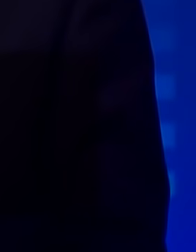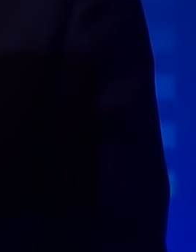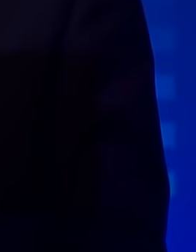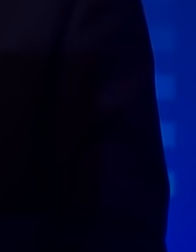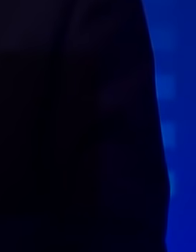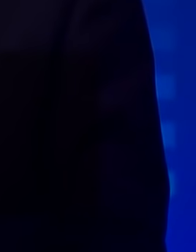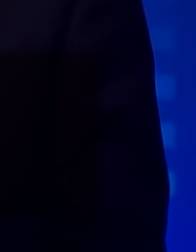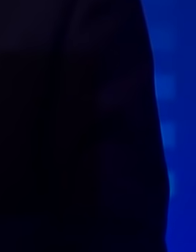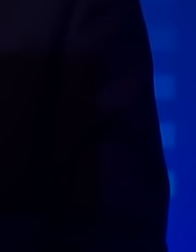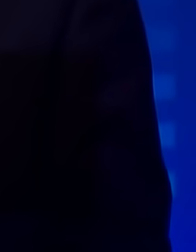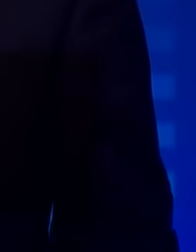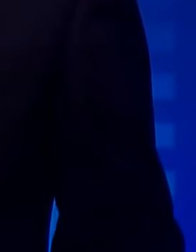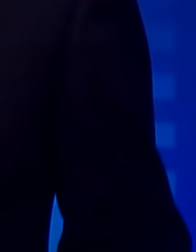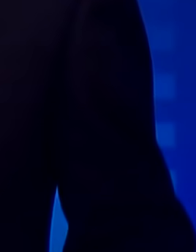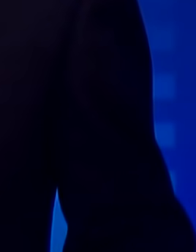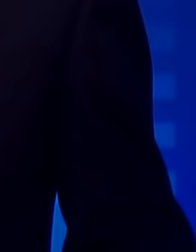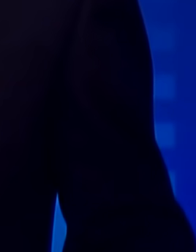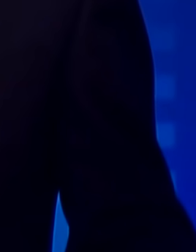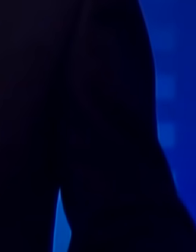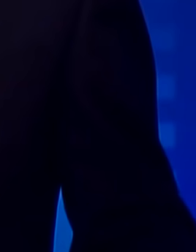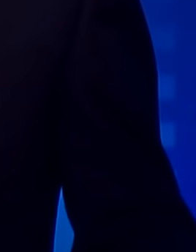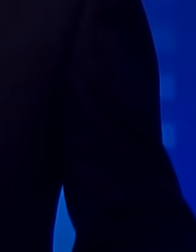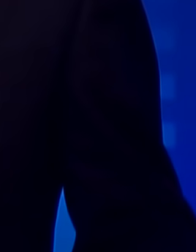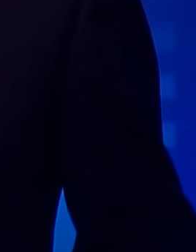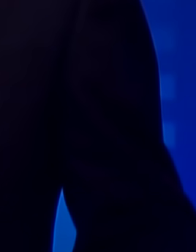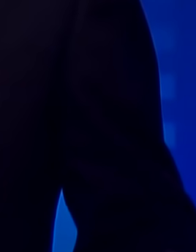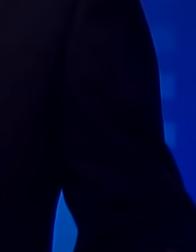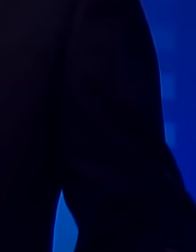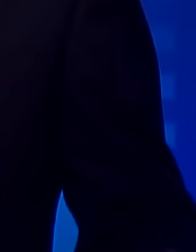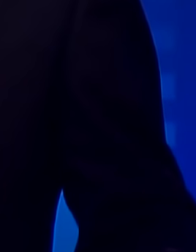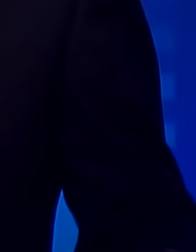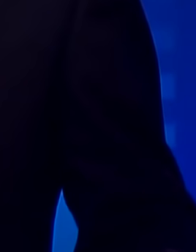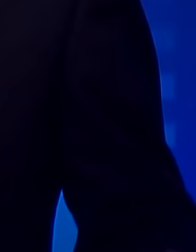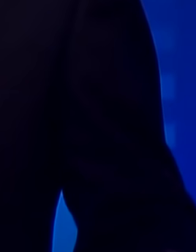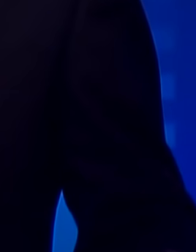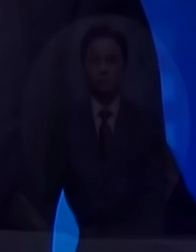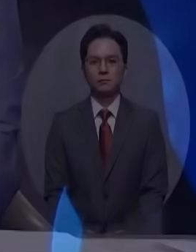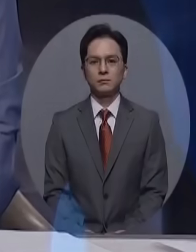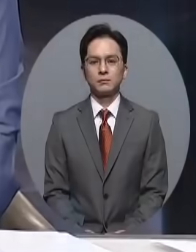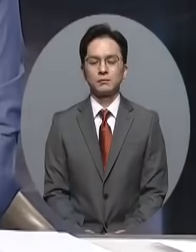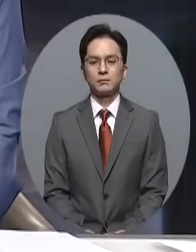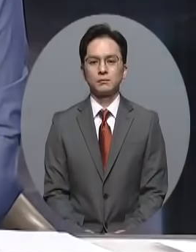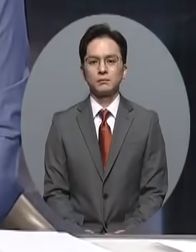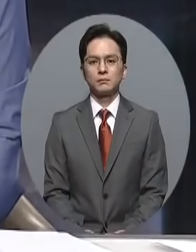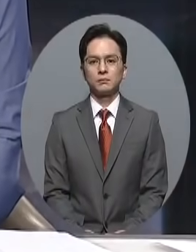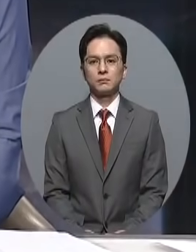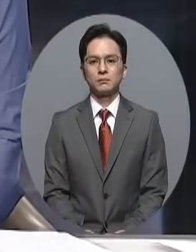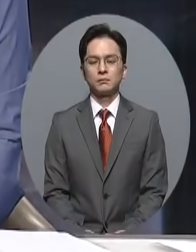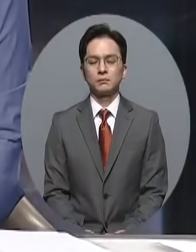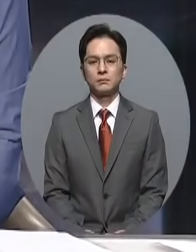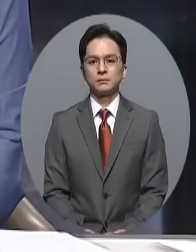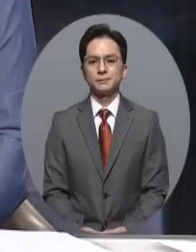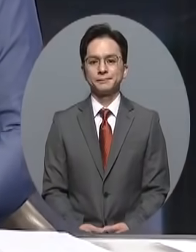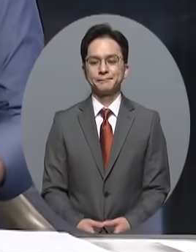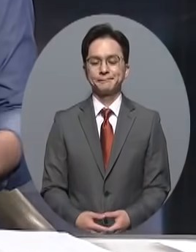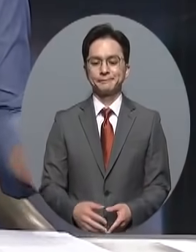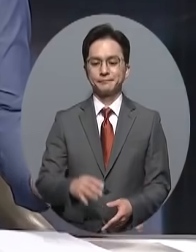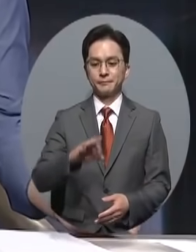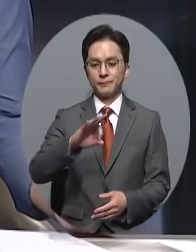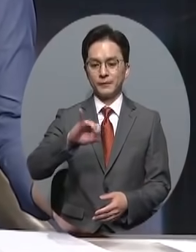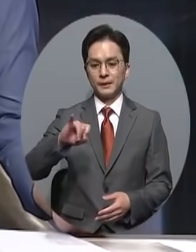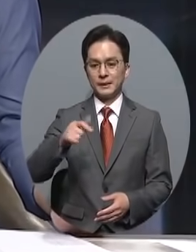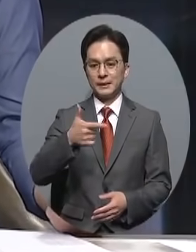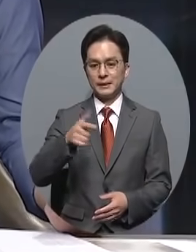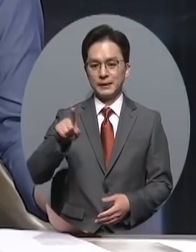빨리 해라 이런 입장이고요. 네, 이 전 대표 이제